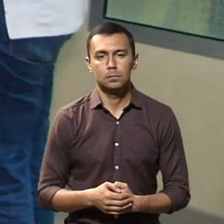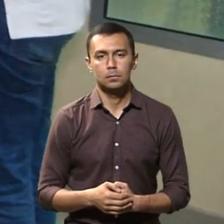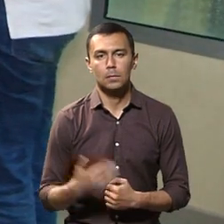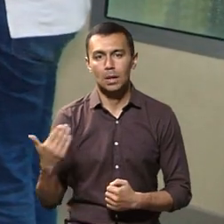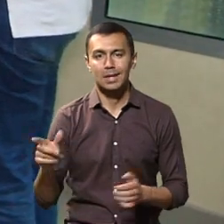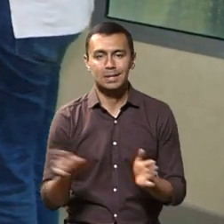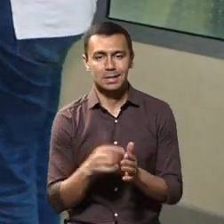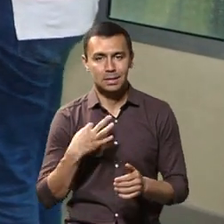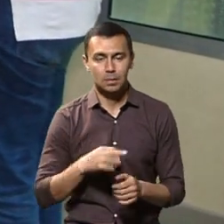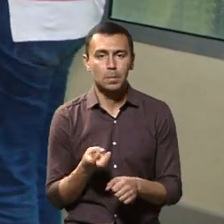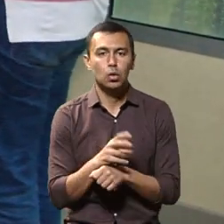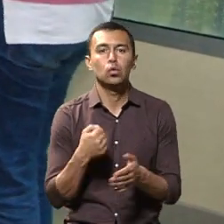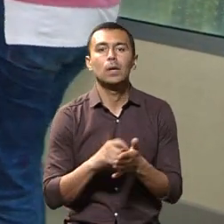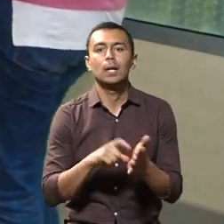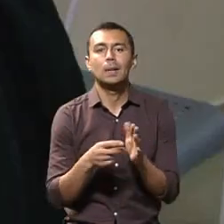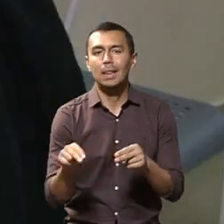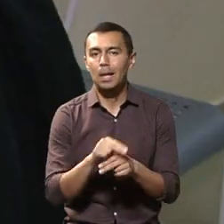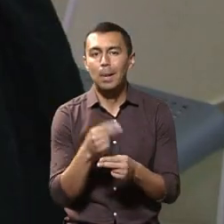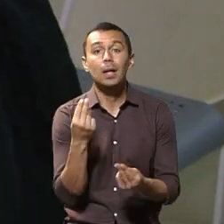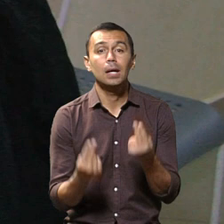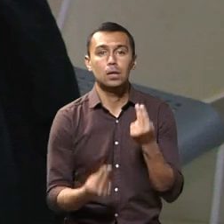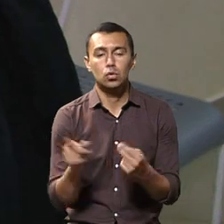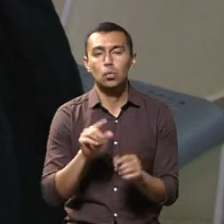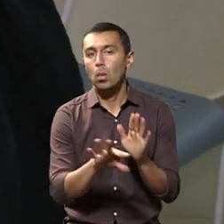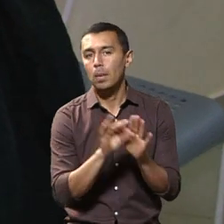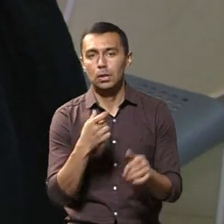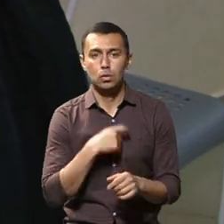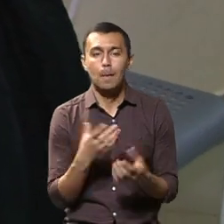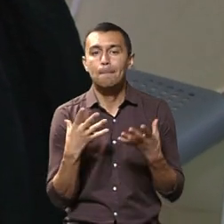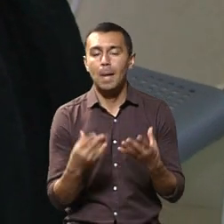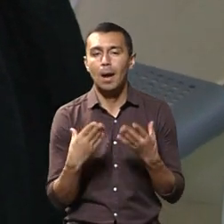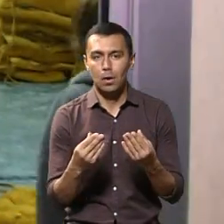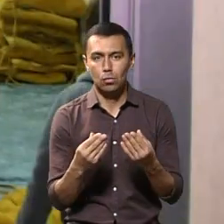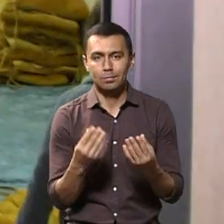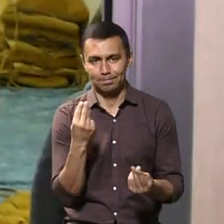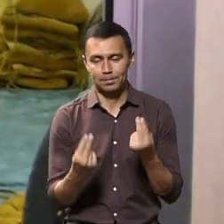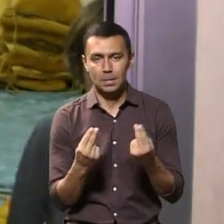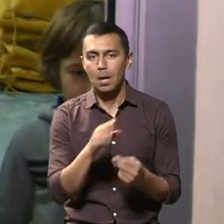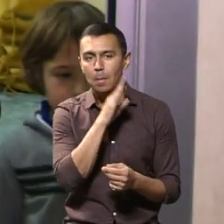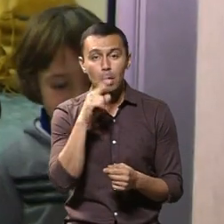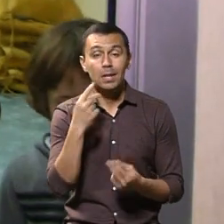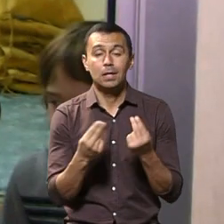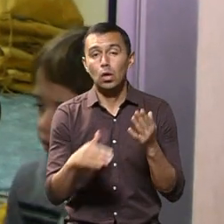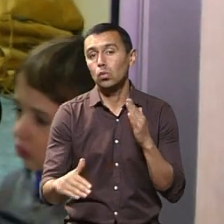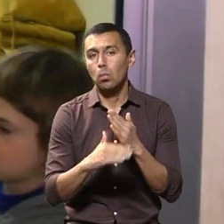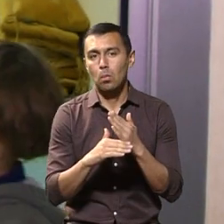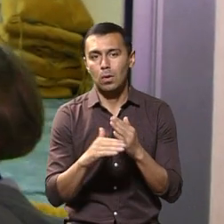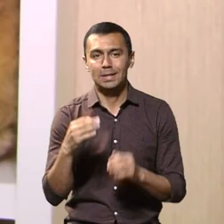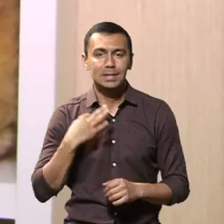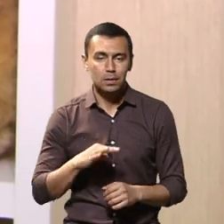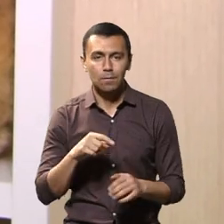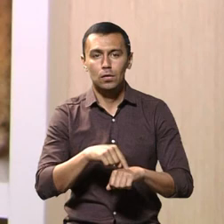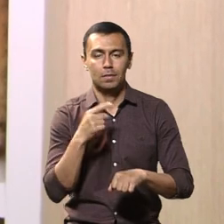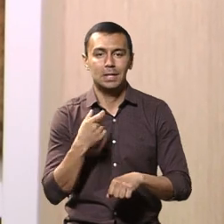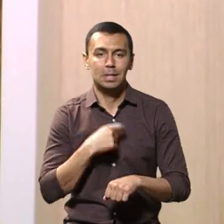Ольга із сином Богданом прийшли до кімнати терапії іграшкою, аби обрати собі м'якенького помічника. Мама каже, іграшка допоможе малому відчувати